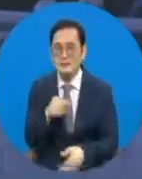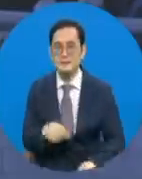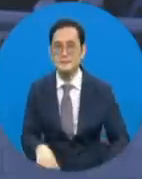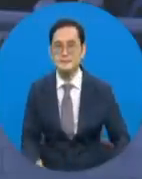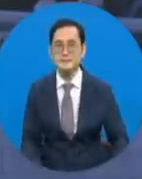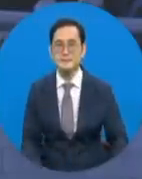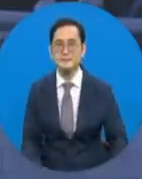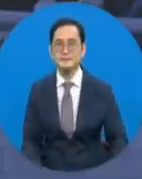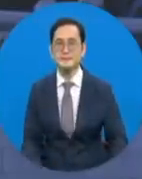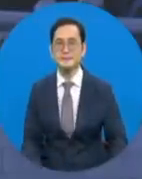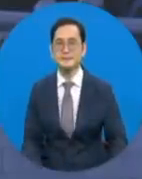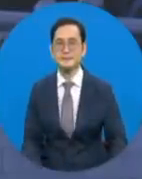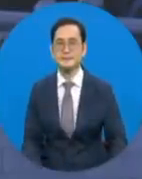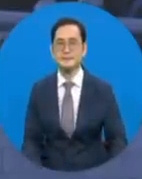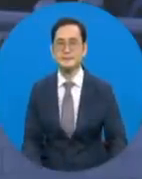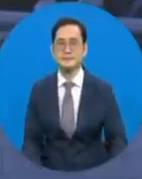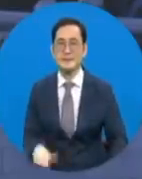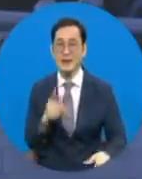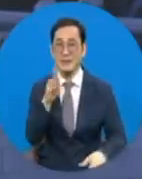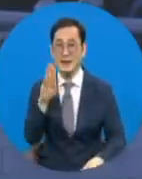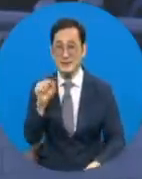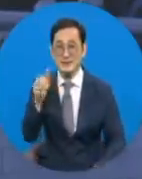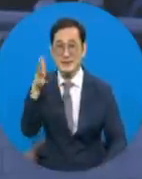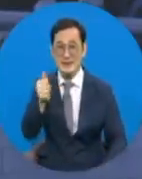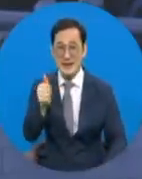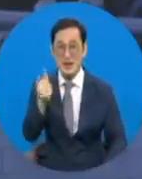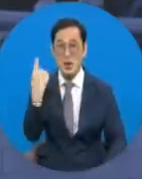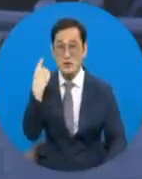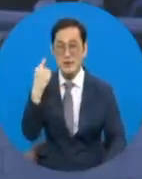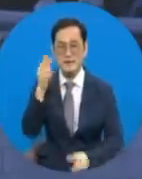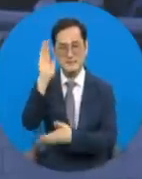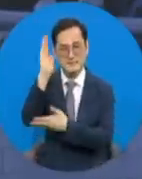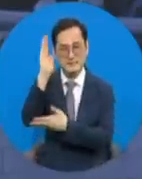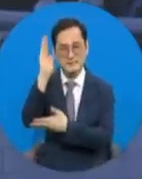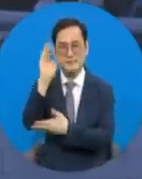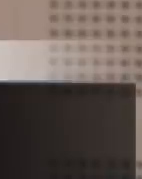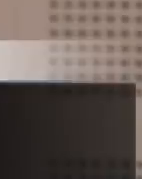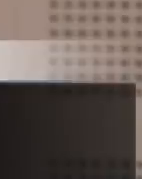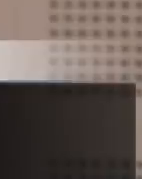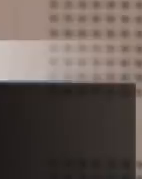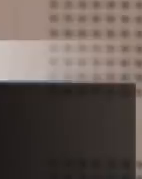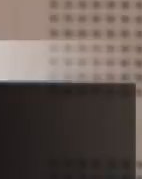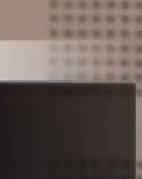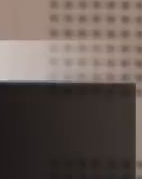김의철 KBS 사장 어제 기자회견을 열었습니다. 현장 가보도록 하겠습니다.